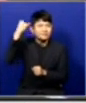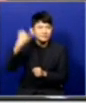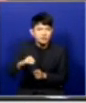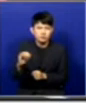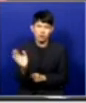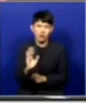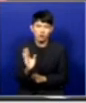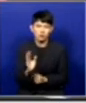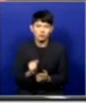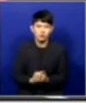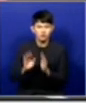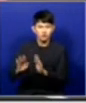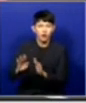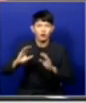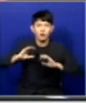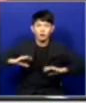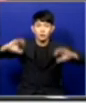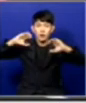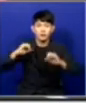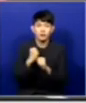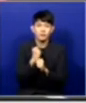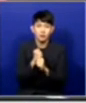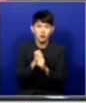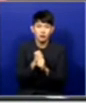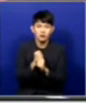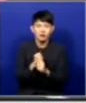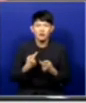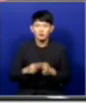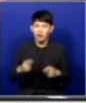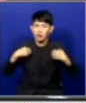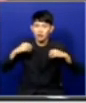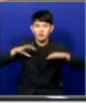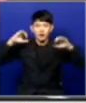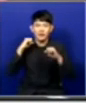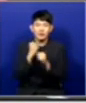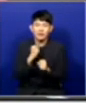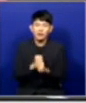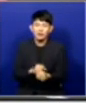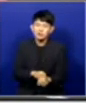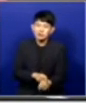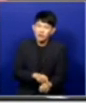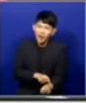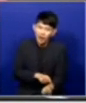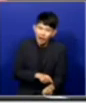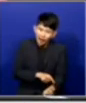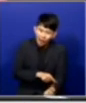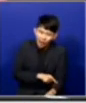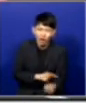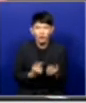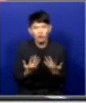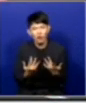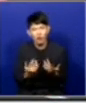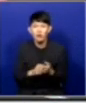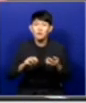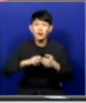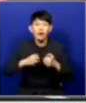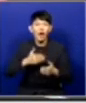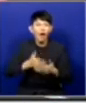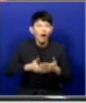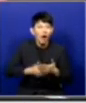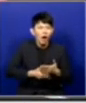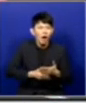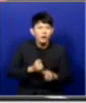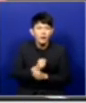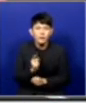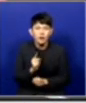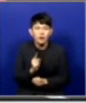ของภาครัฐแต่รัฐราชการอุ่ยอ้ายและเชื่องช้าแล้วจะกำจัดอุปสรรคนี้ได้อย่างไรข